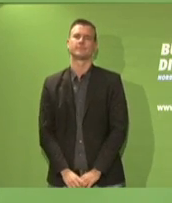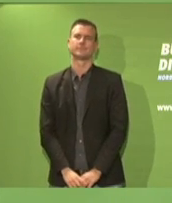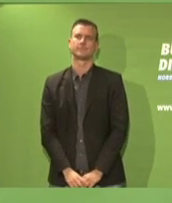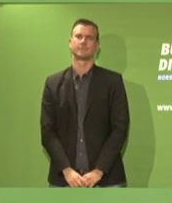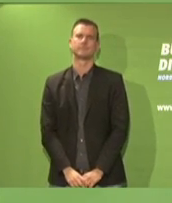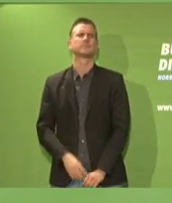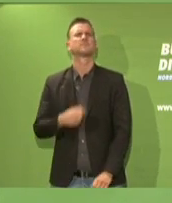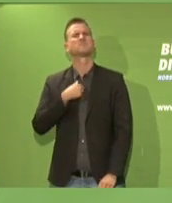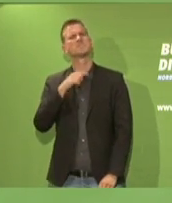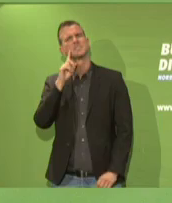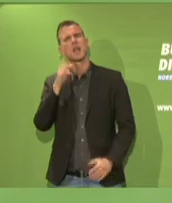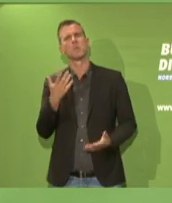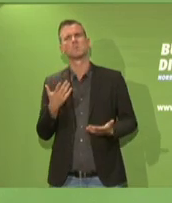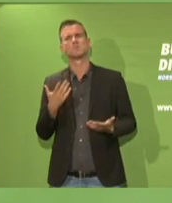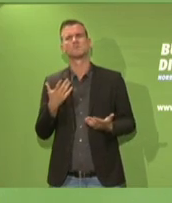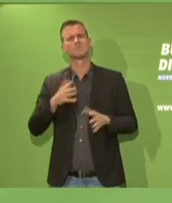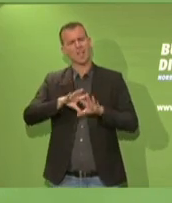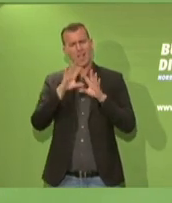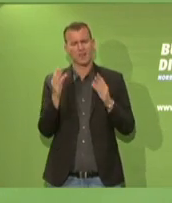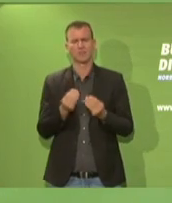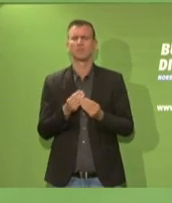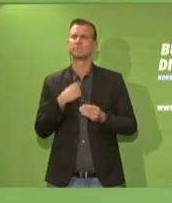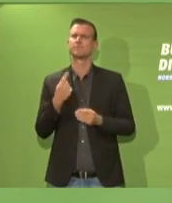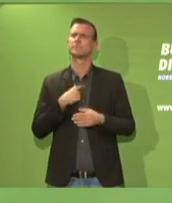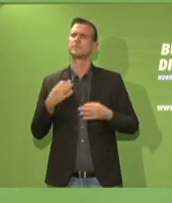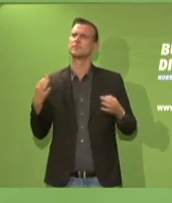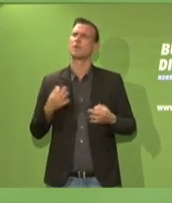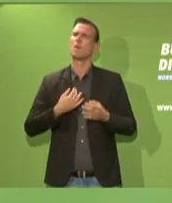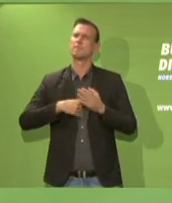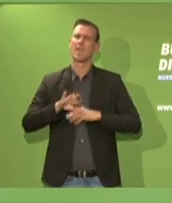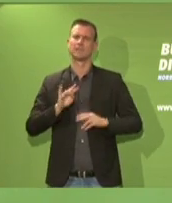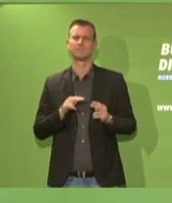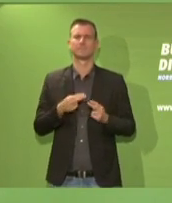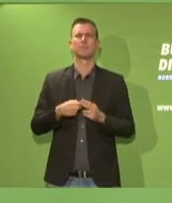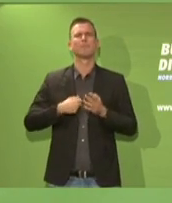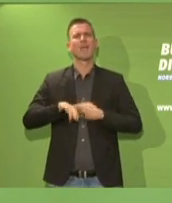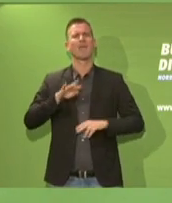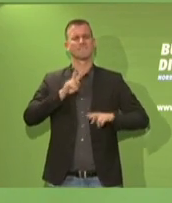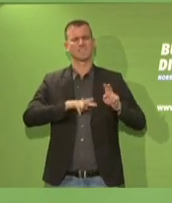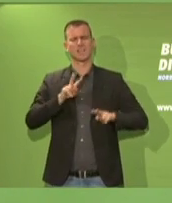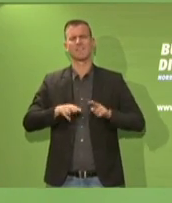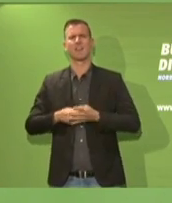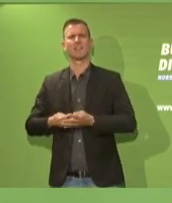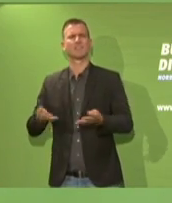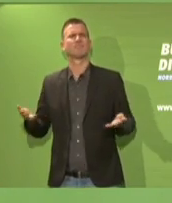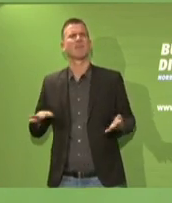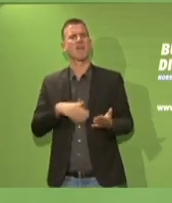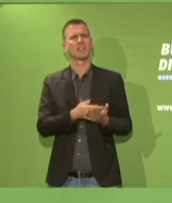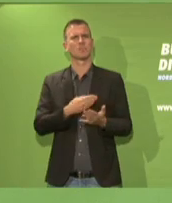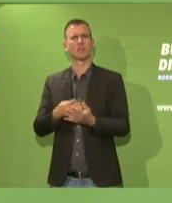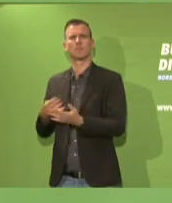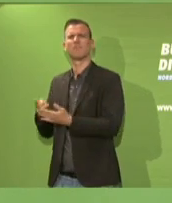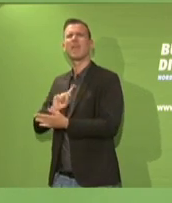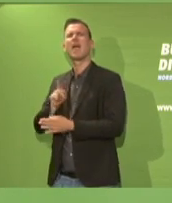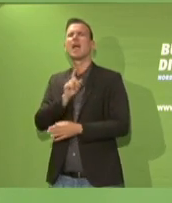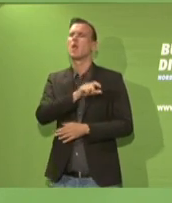Ich glaube, wir brauchen insgesamt mehr passgenaue, mehr vielfältige Angebote für Leute mit einem